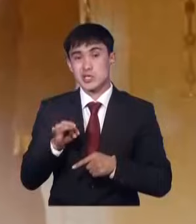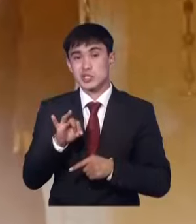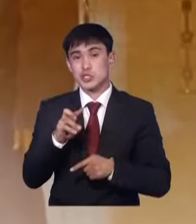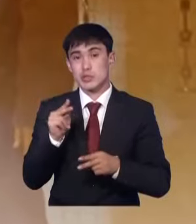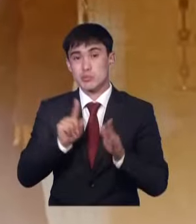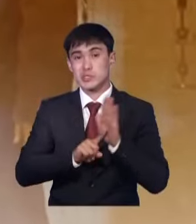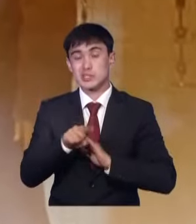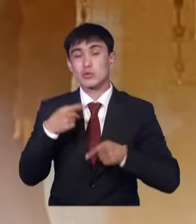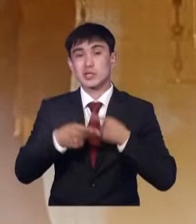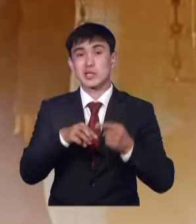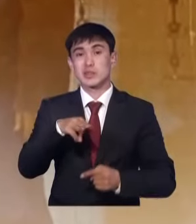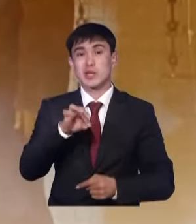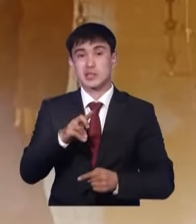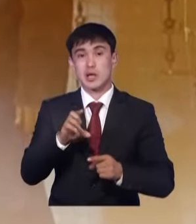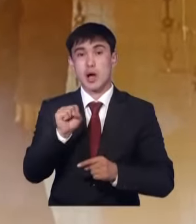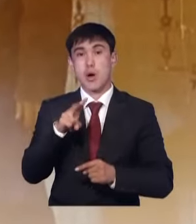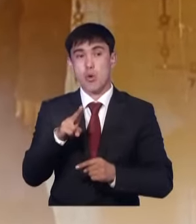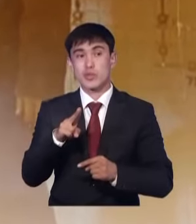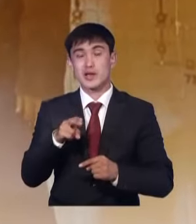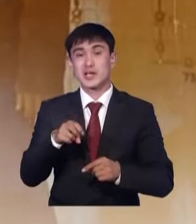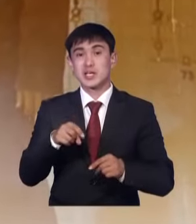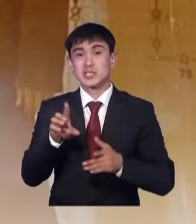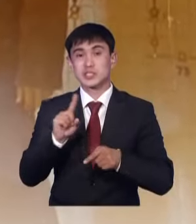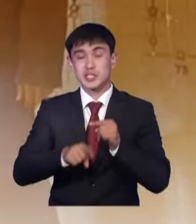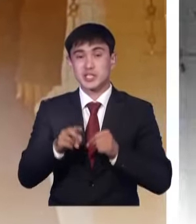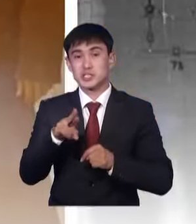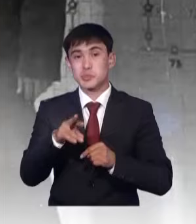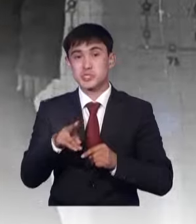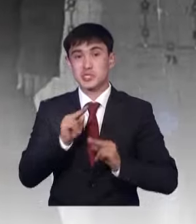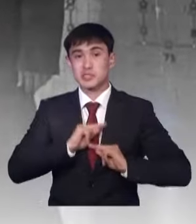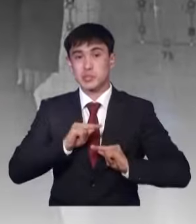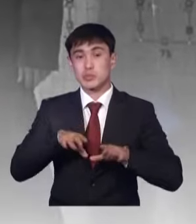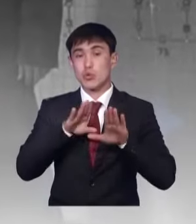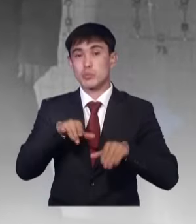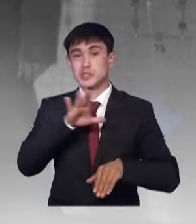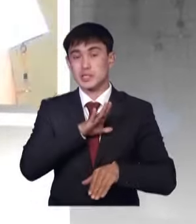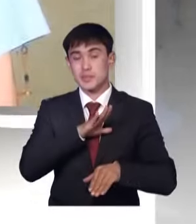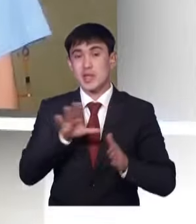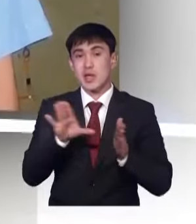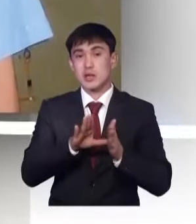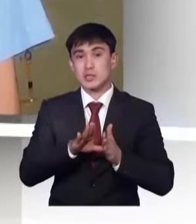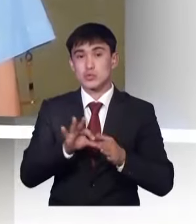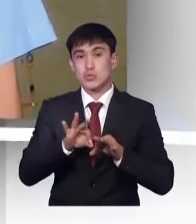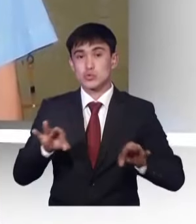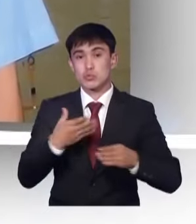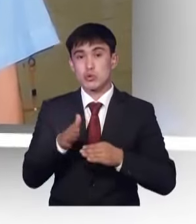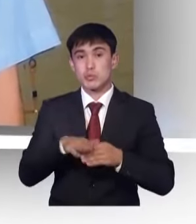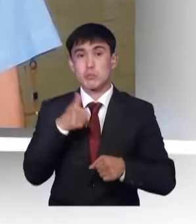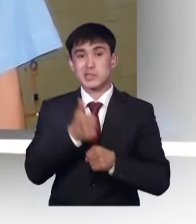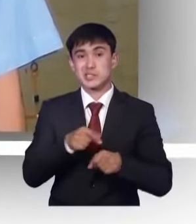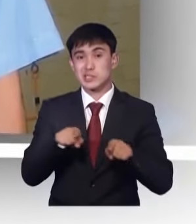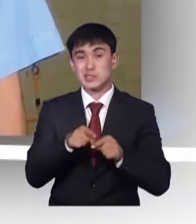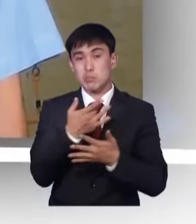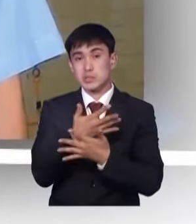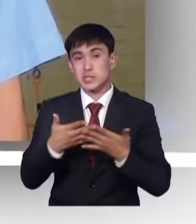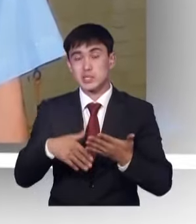бері Татек акционерлік қауымдастығының жедел диспетчерлік қызмет бастығының режимдер жөндегі орынбасары, электр қуатын өткізу бөлімінің бастығы сынды